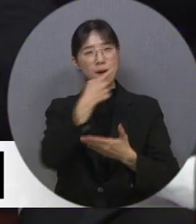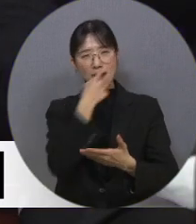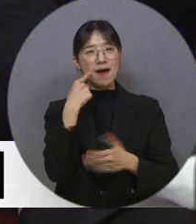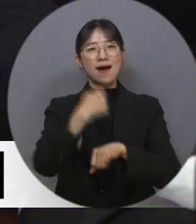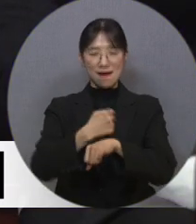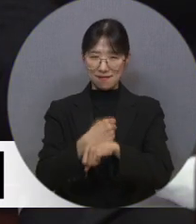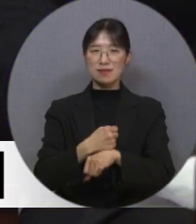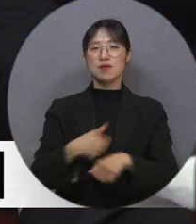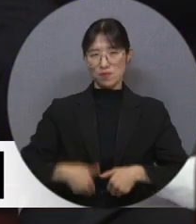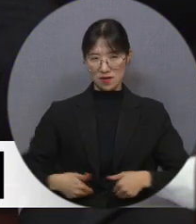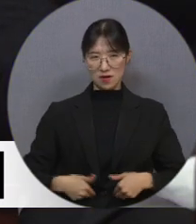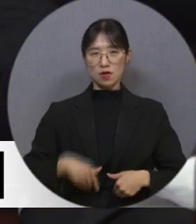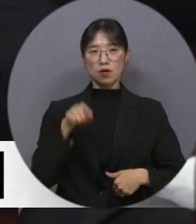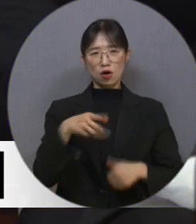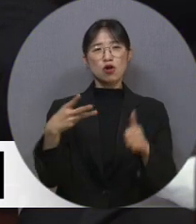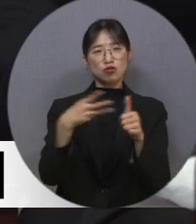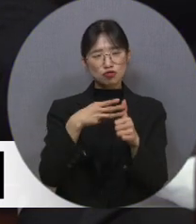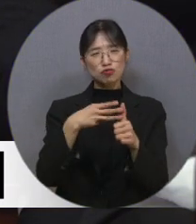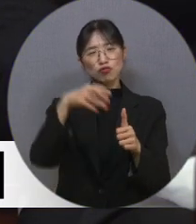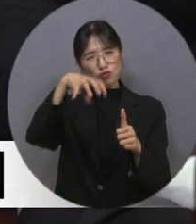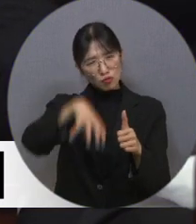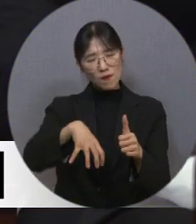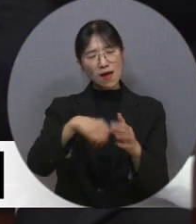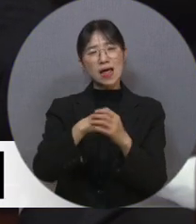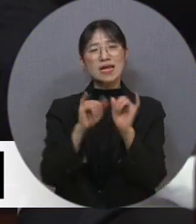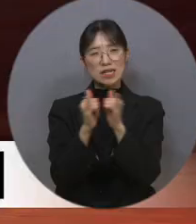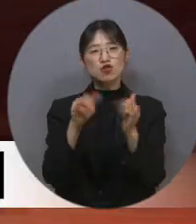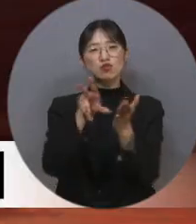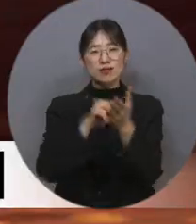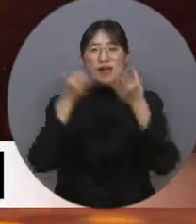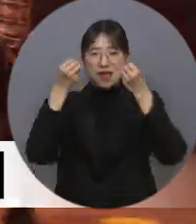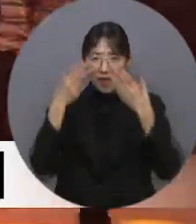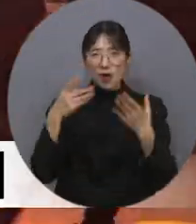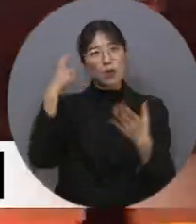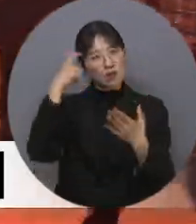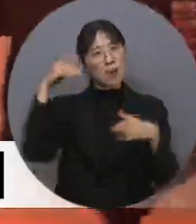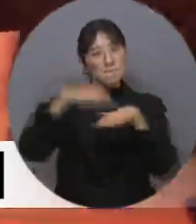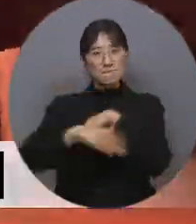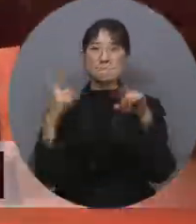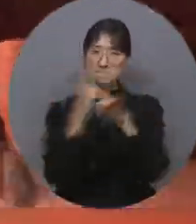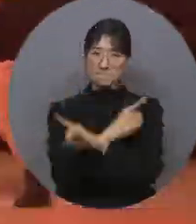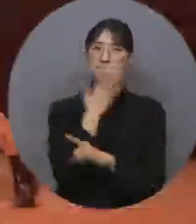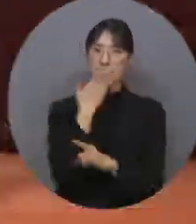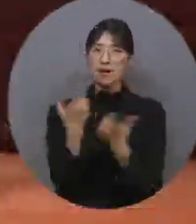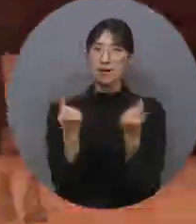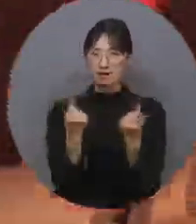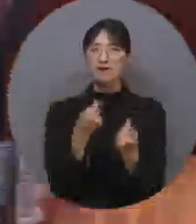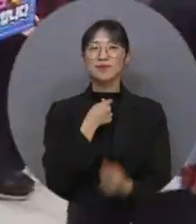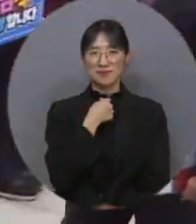이러한 시도가 군의 인구 문제를 새로운 시각에서 바라보는 계기가 되길 바란다고 밝혔습니다.